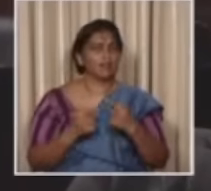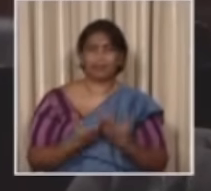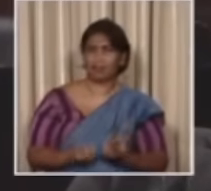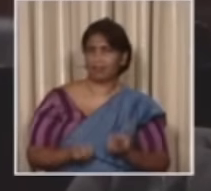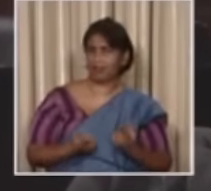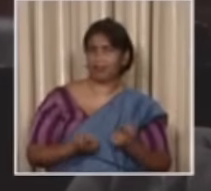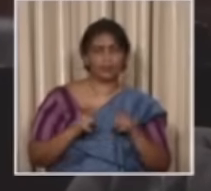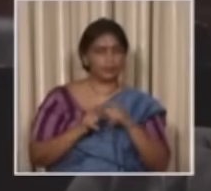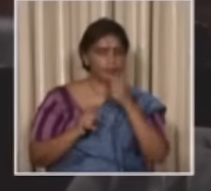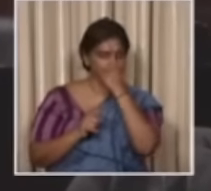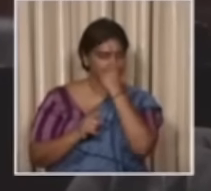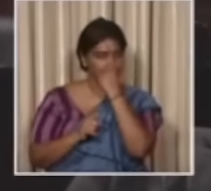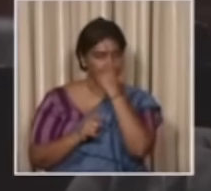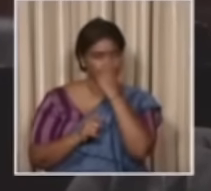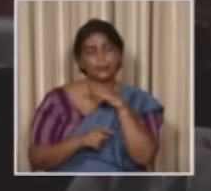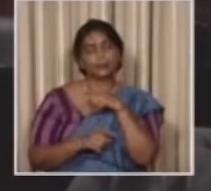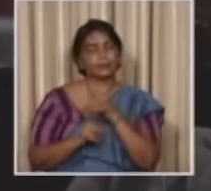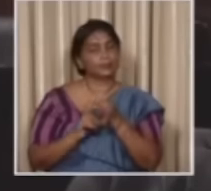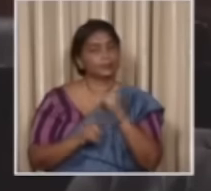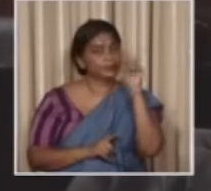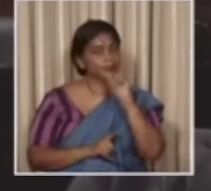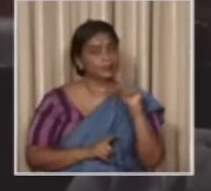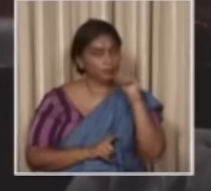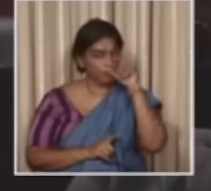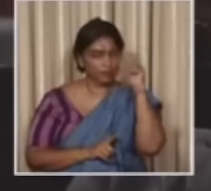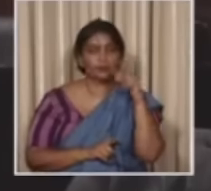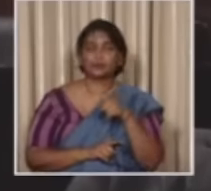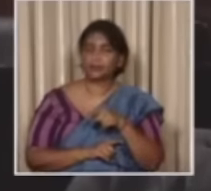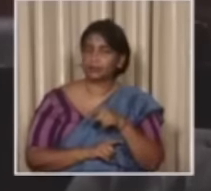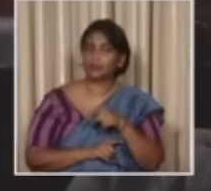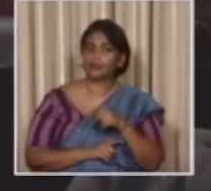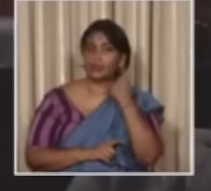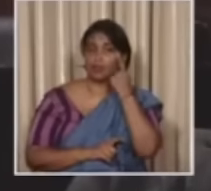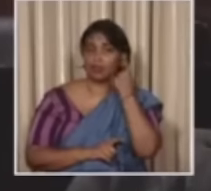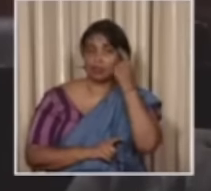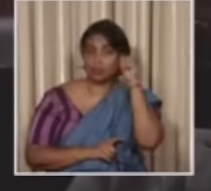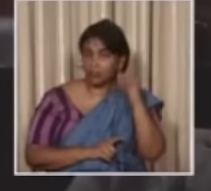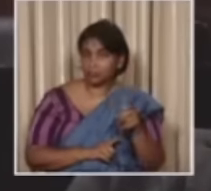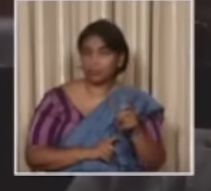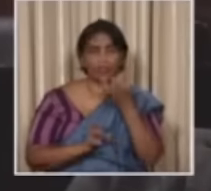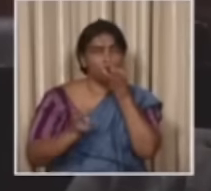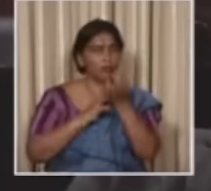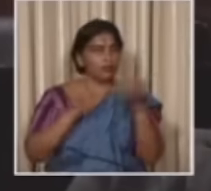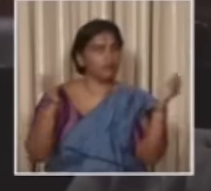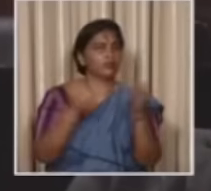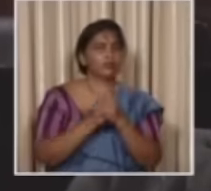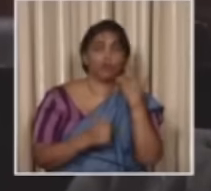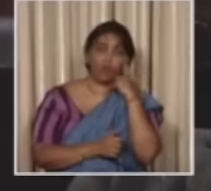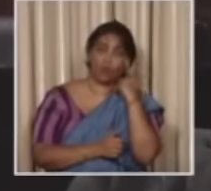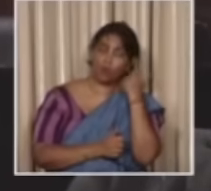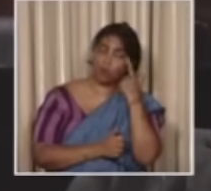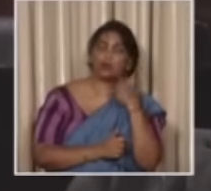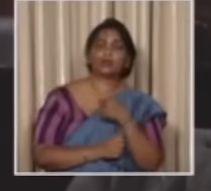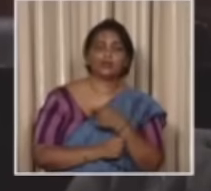පාඩුවක් කරා වෙනවා. එතුමා මේ මහමුලකරුවන් ගැන මේ ප්‍රහාරයේ පිටිපස්සින් අය ගැන දන්නවයි